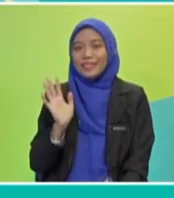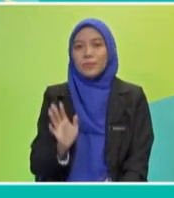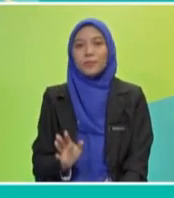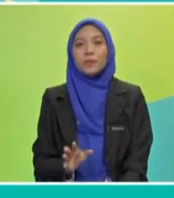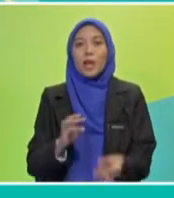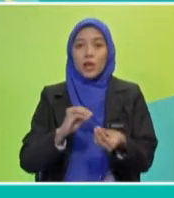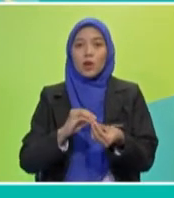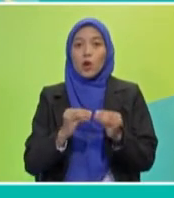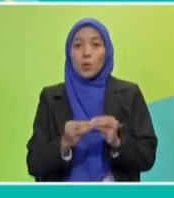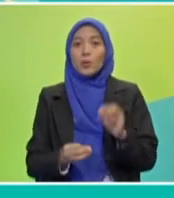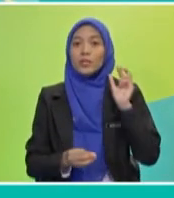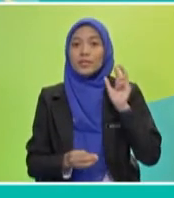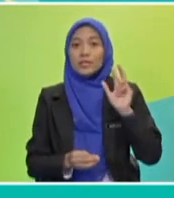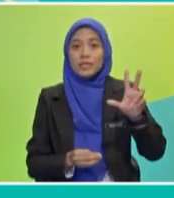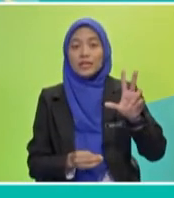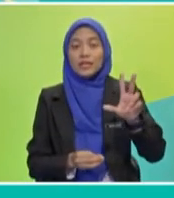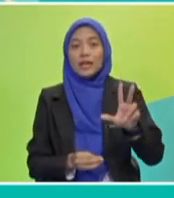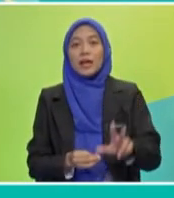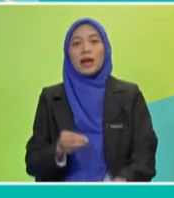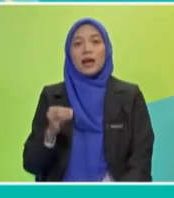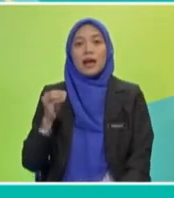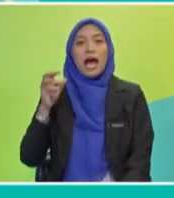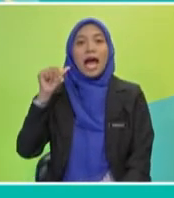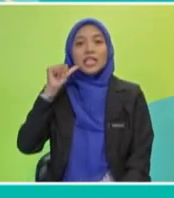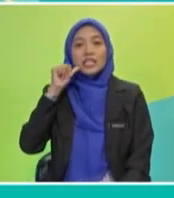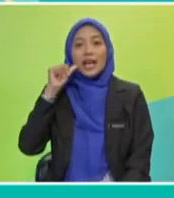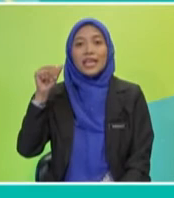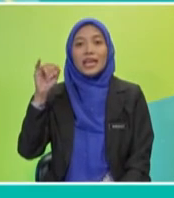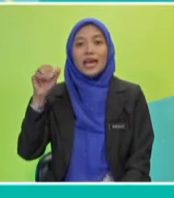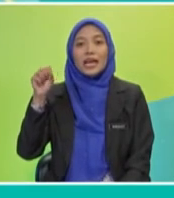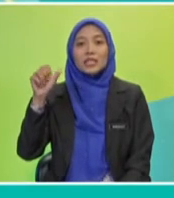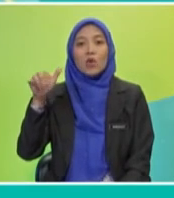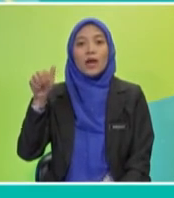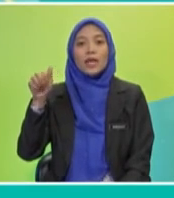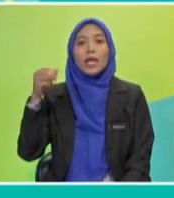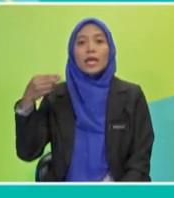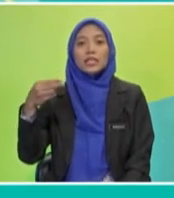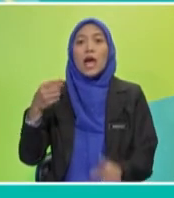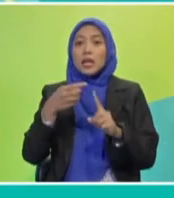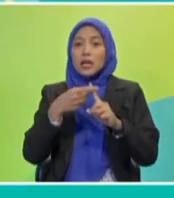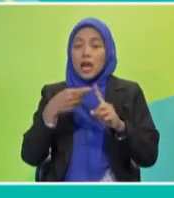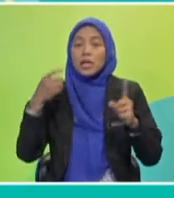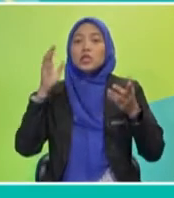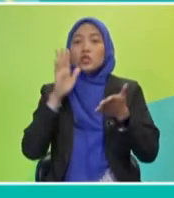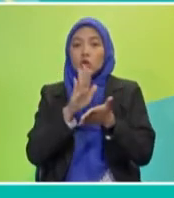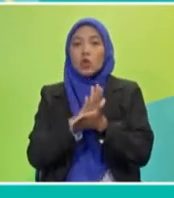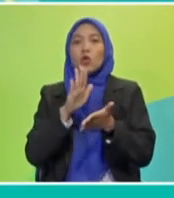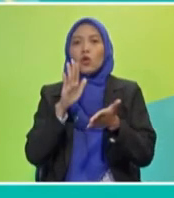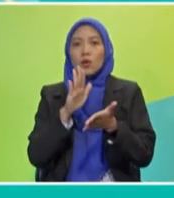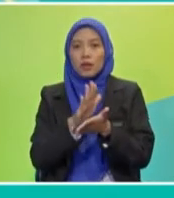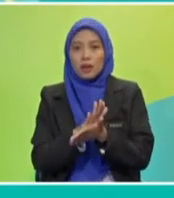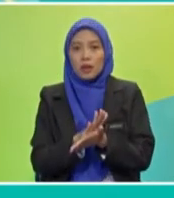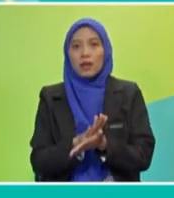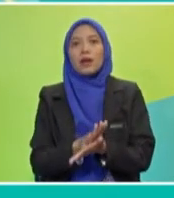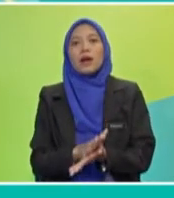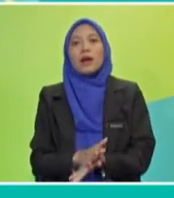kita juga ada bersama dengan kita adik Aisyah dari Sekolah Rendah Islam Darul